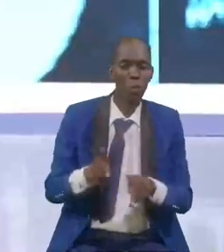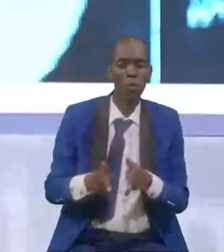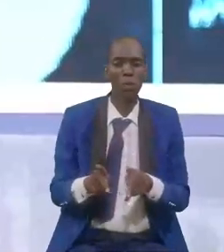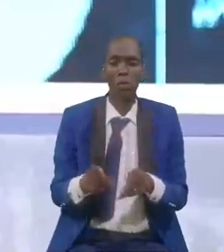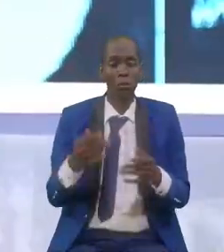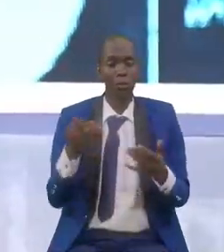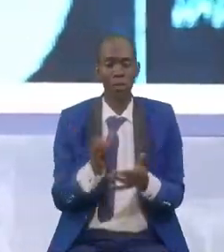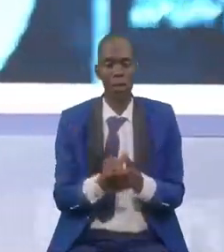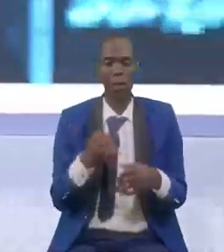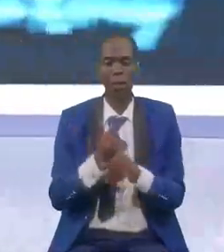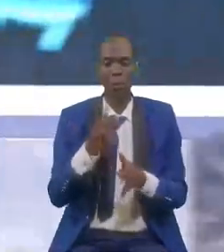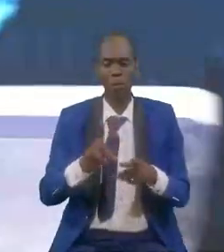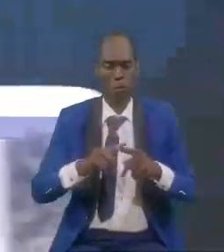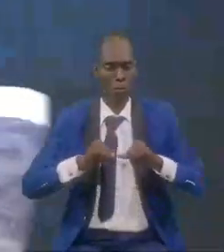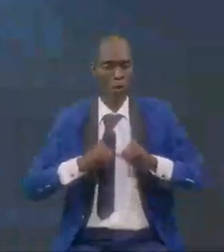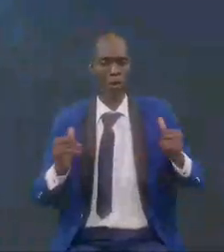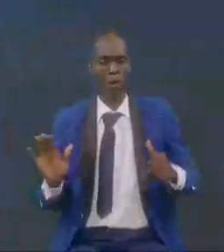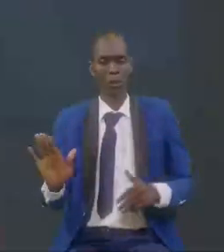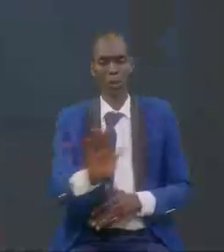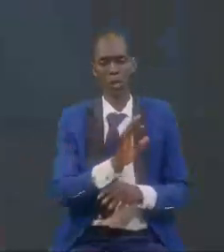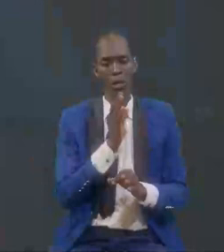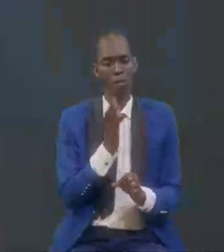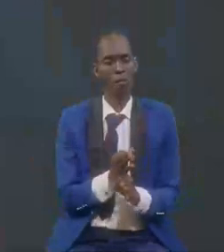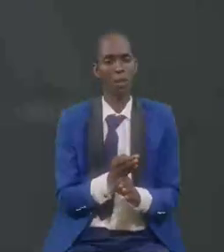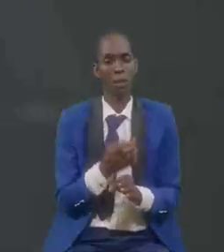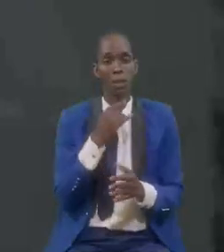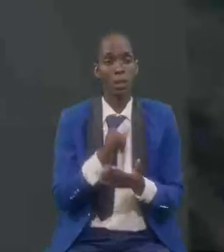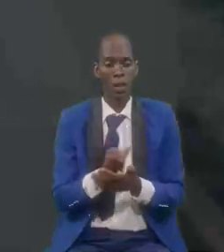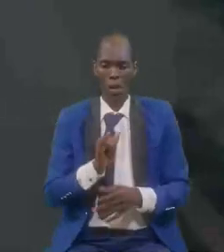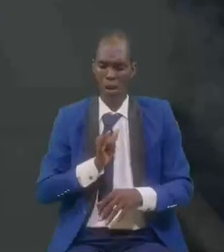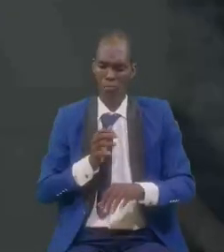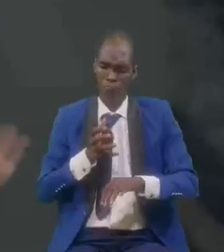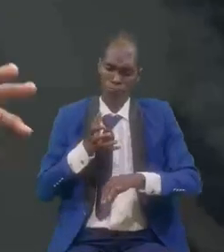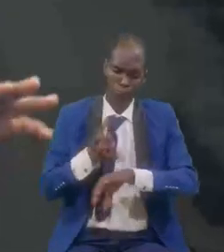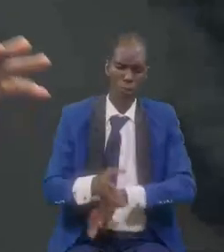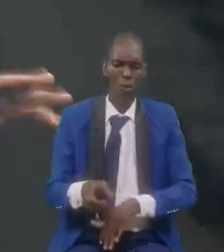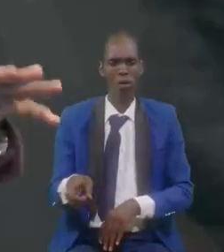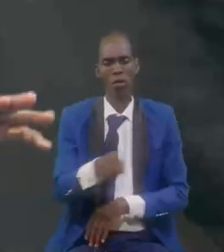certains, il les poussait à renoncer à leur foi. Il dit, je les forçais à blasphémer.